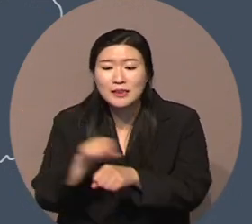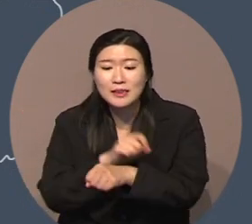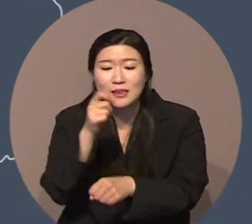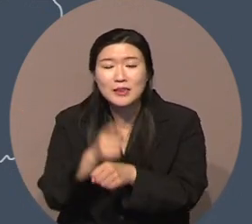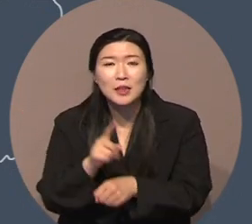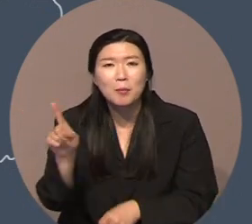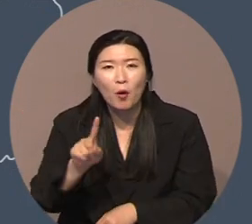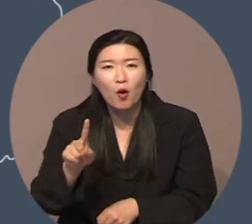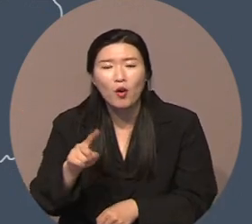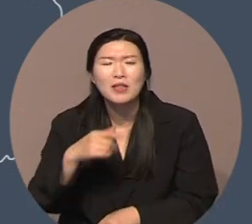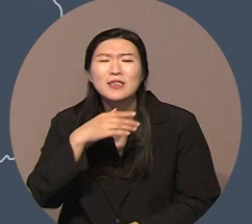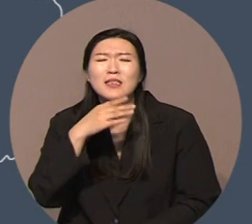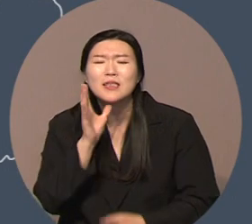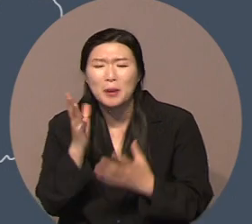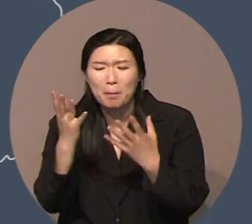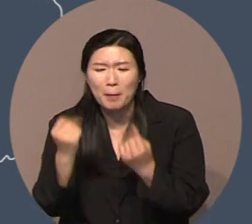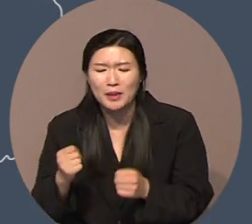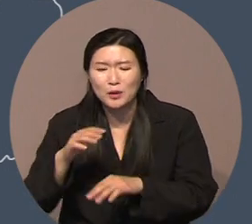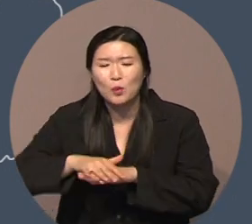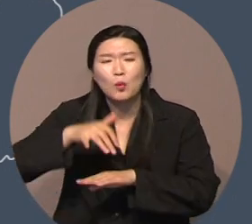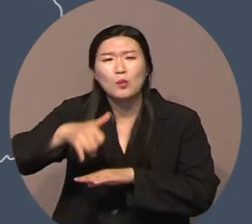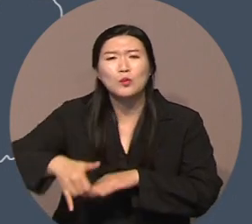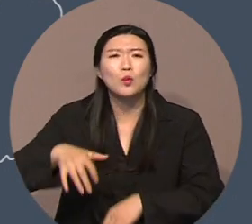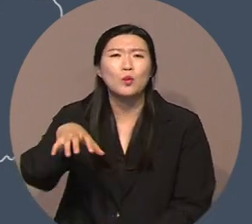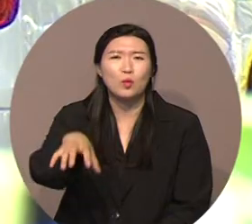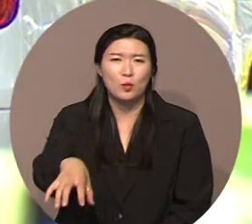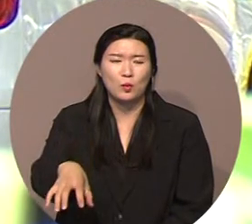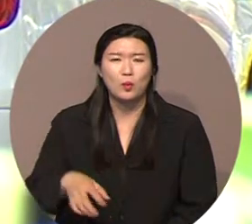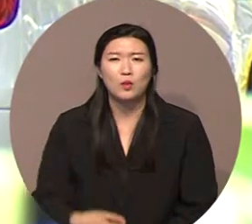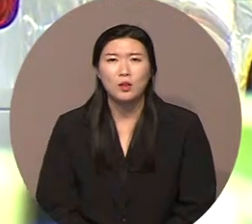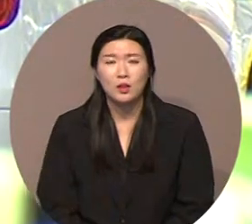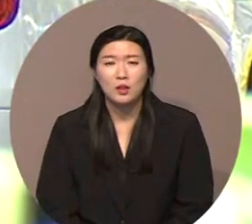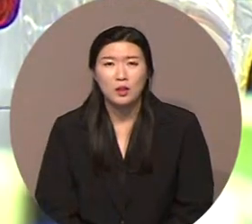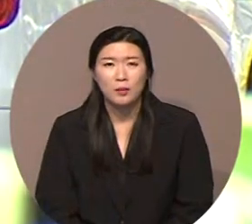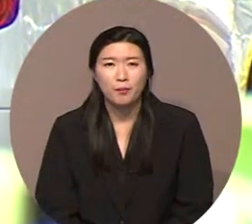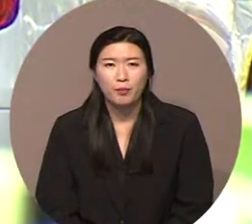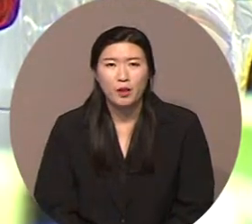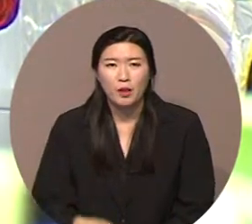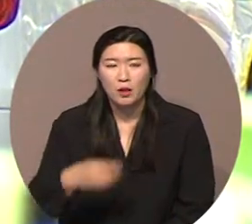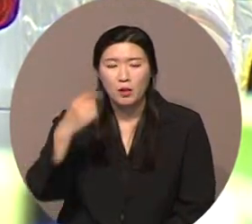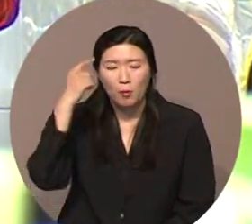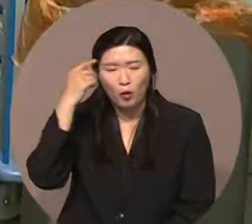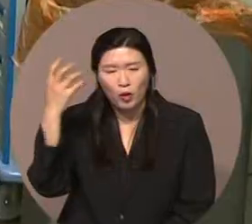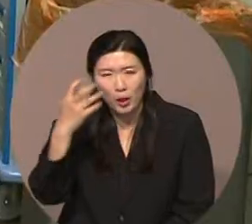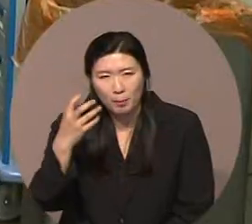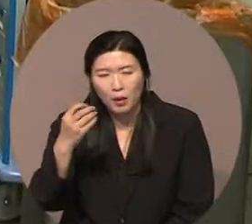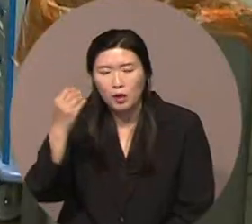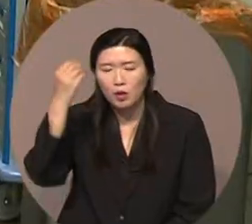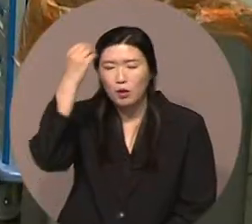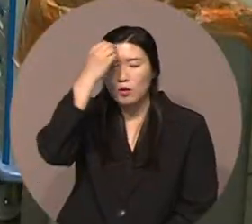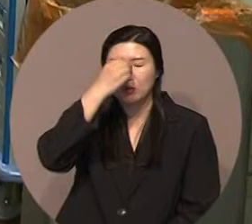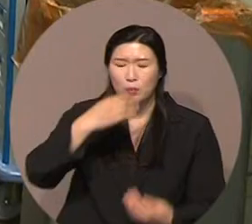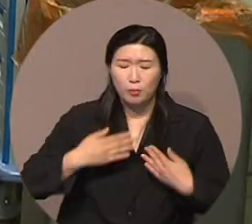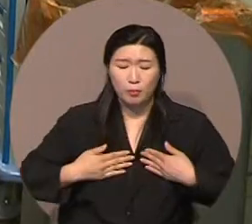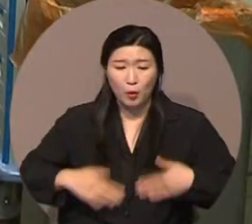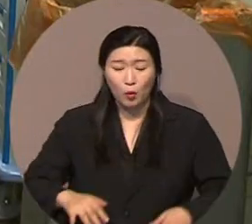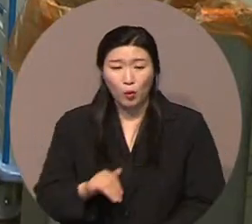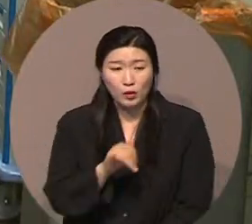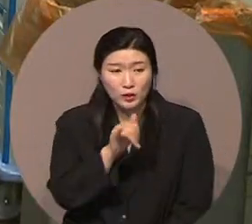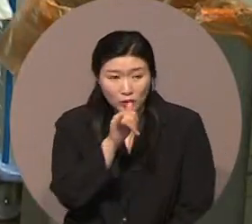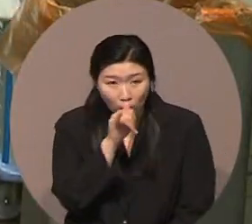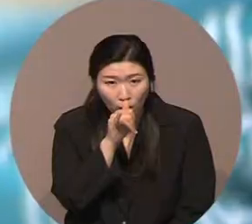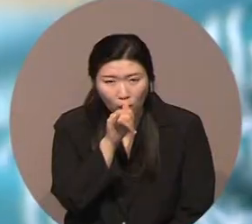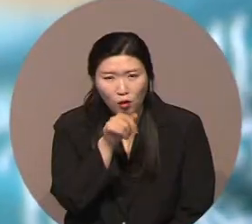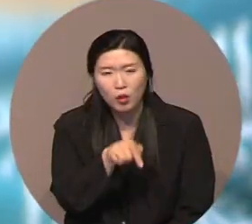높은 농촌 지역에 환자가 집중되고 있습니다. 두통이나 어지럼, 근육 경련, 피로감 등의 증상이 나타나는